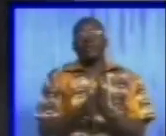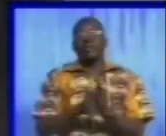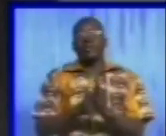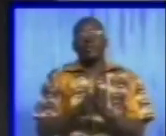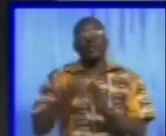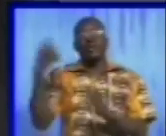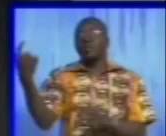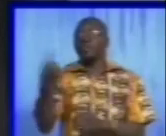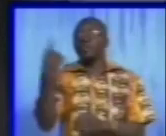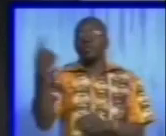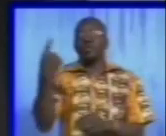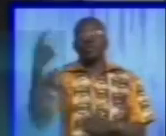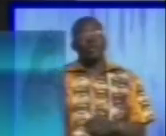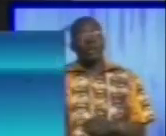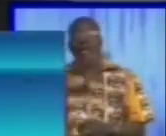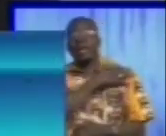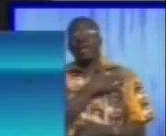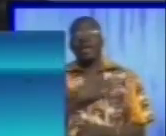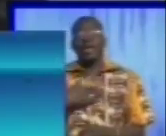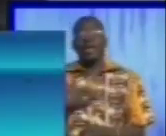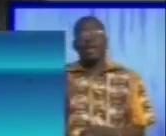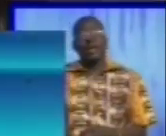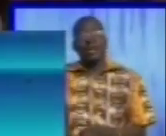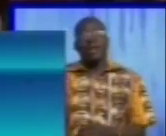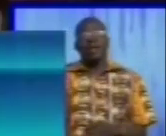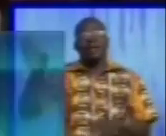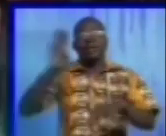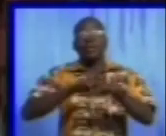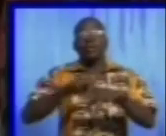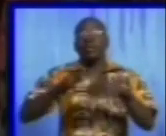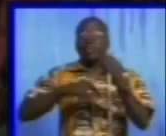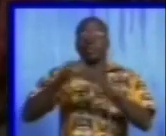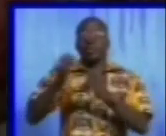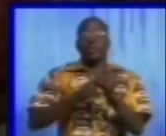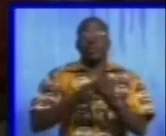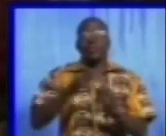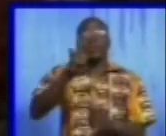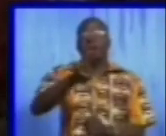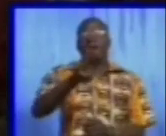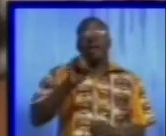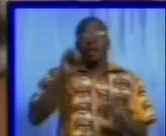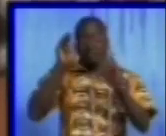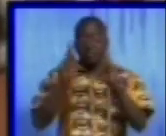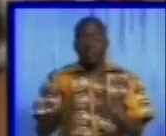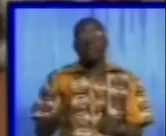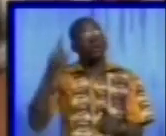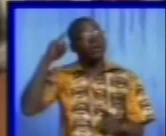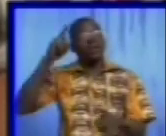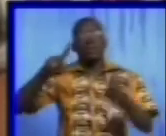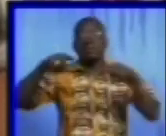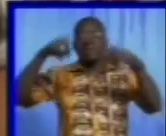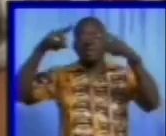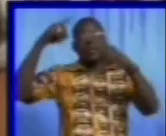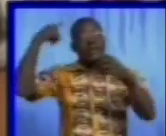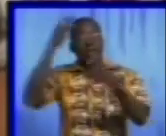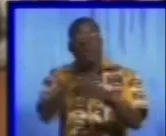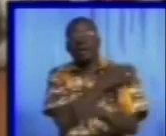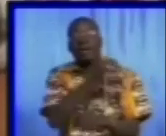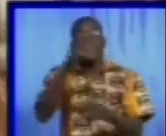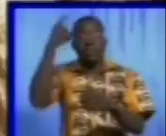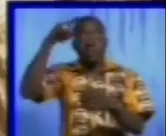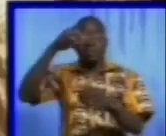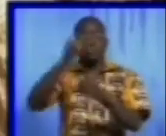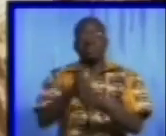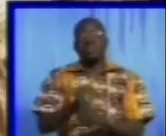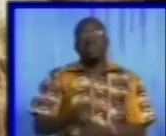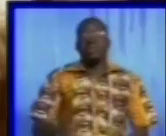les questions la réalisation des infrastructures. 40 candidats ont été évalués en fonction des critères retenus par